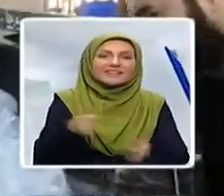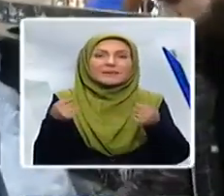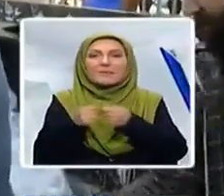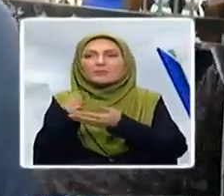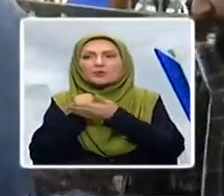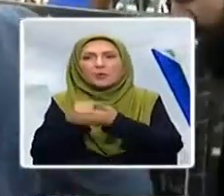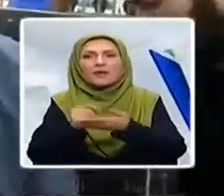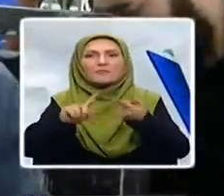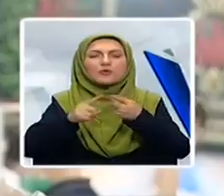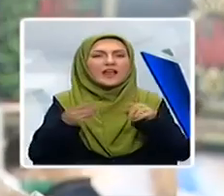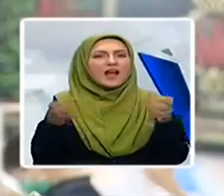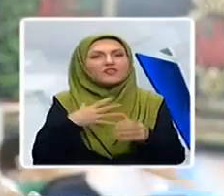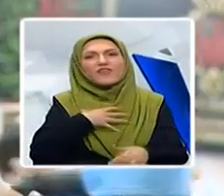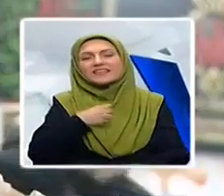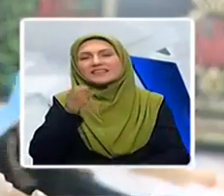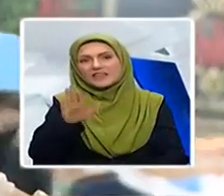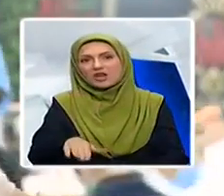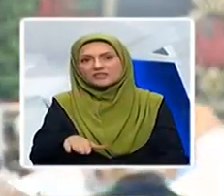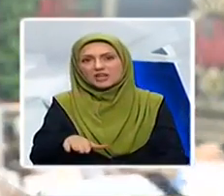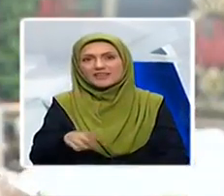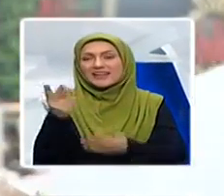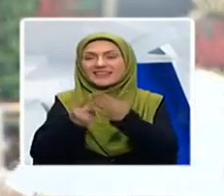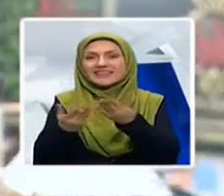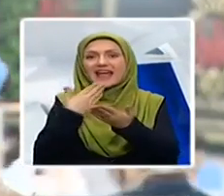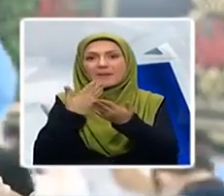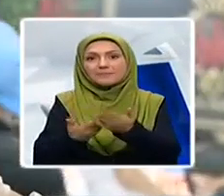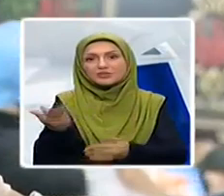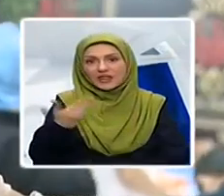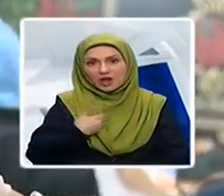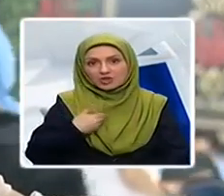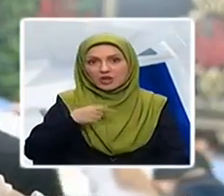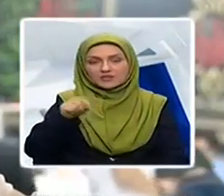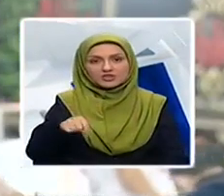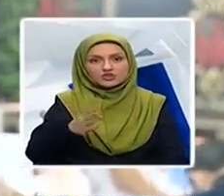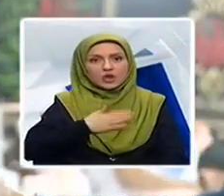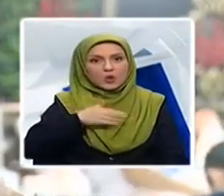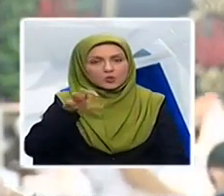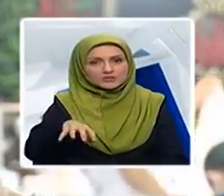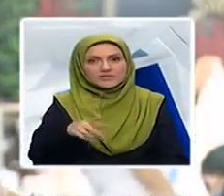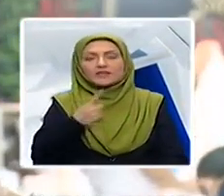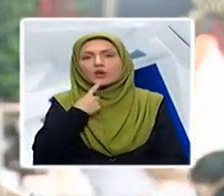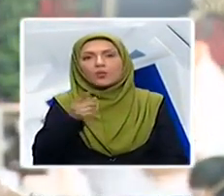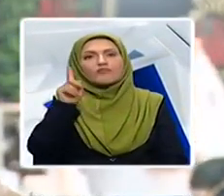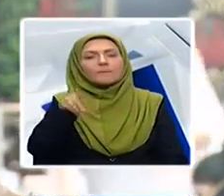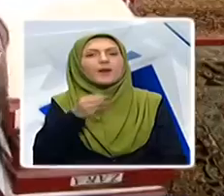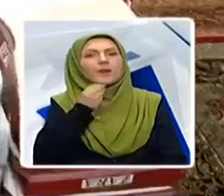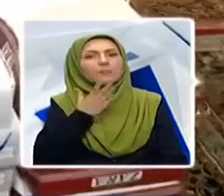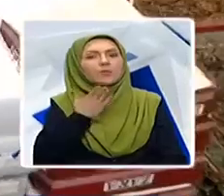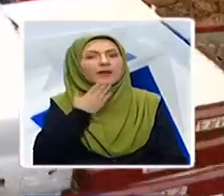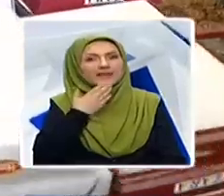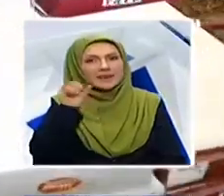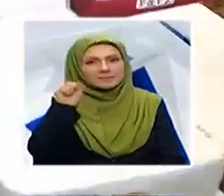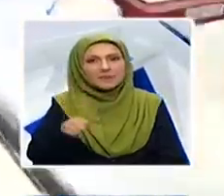دیگر این گروه جهادی است. دوستان طرحی رو در حسینی پیش‌بینی کردن که در ماه مبارک رمضان بتونیم اقلام غذایی